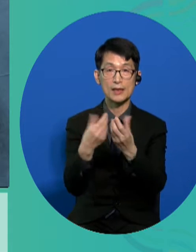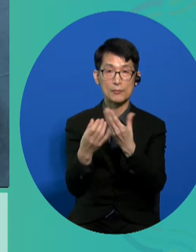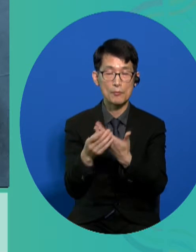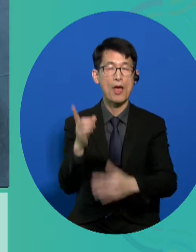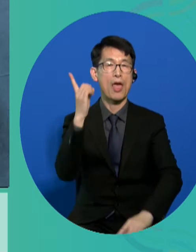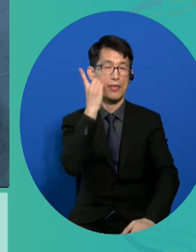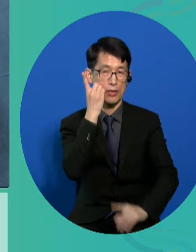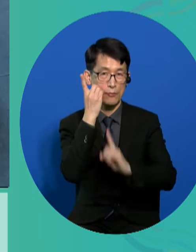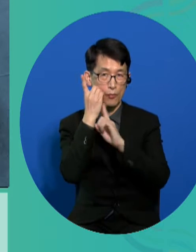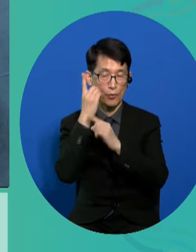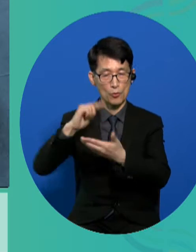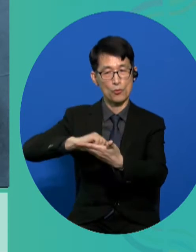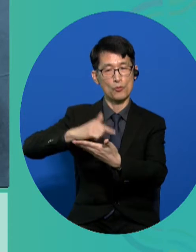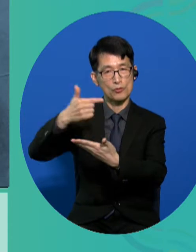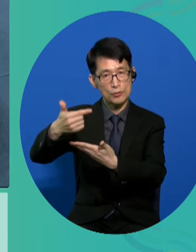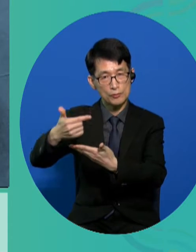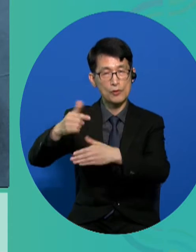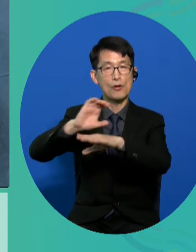노트북, 컴퓨터뿐만 아니라